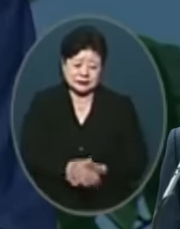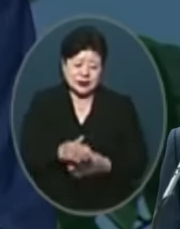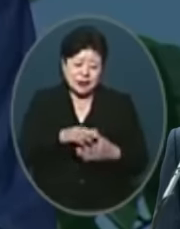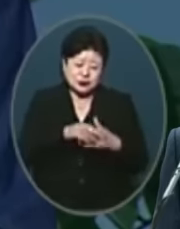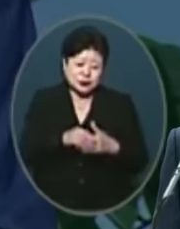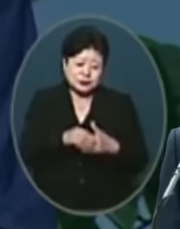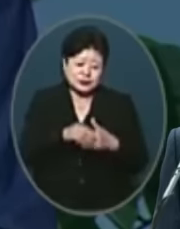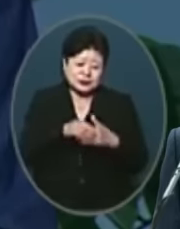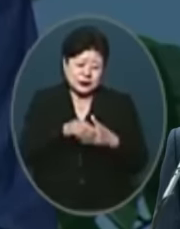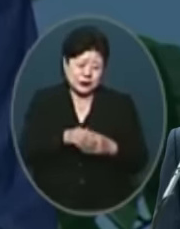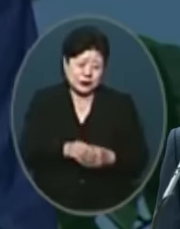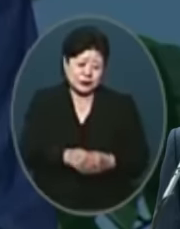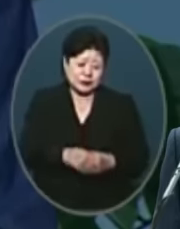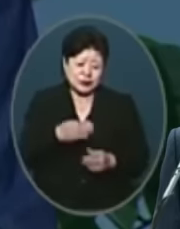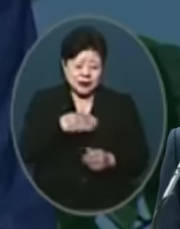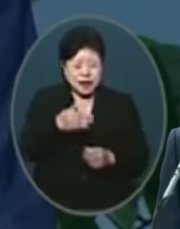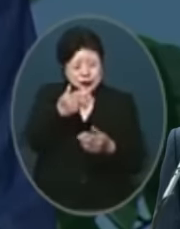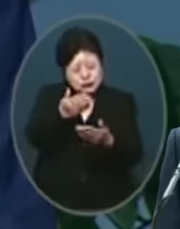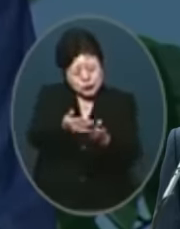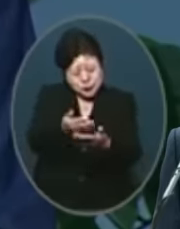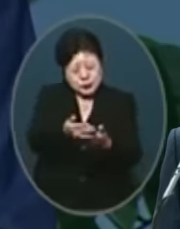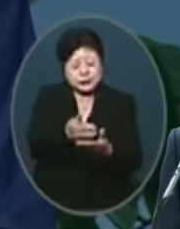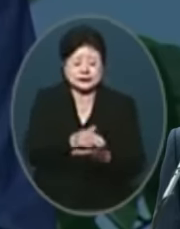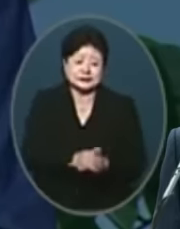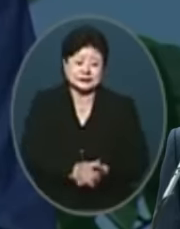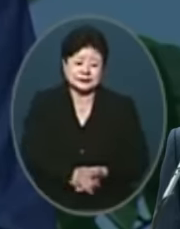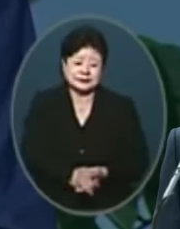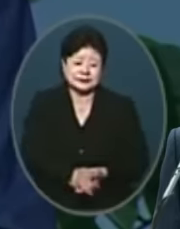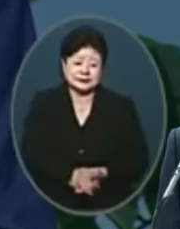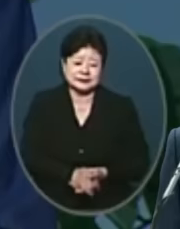내 손 잡고 가주시옵소서.